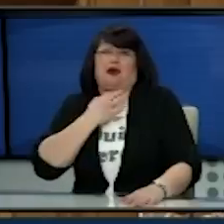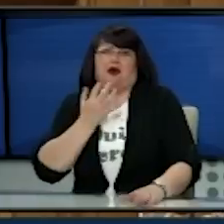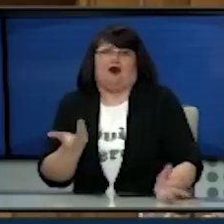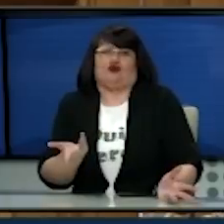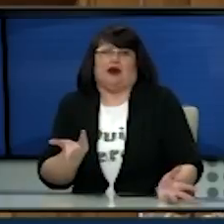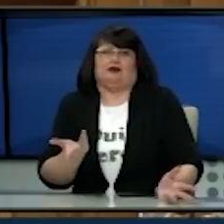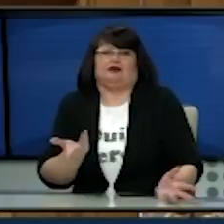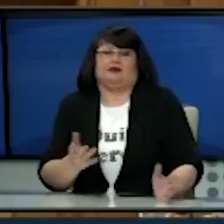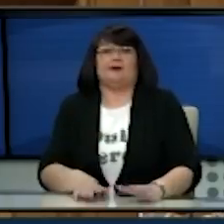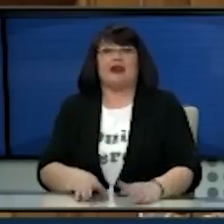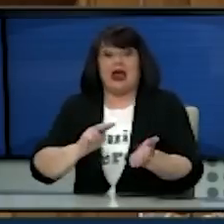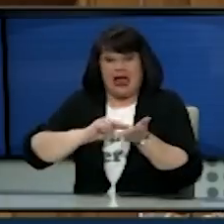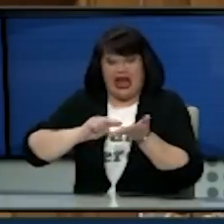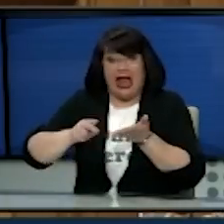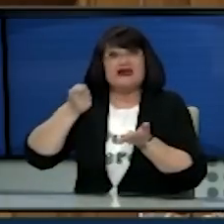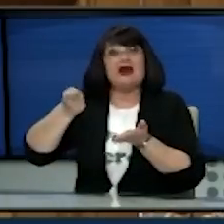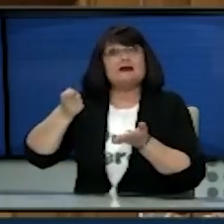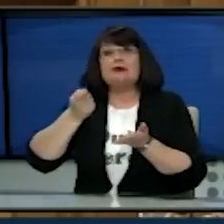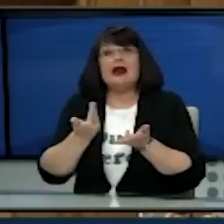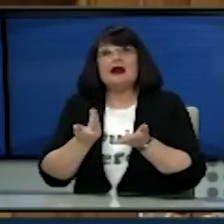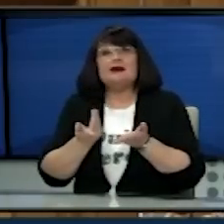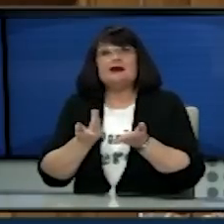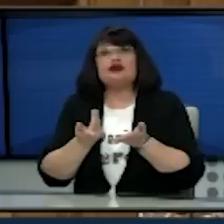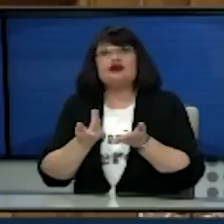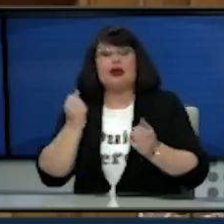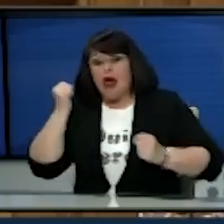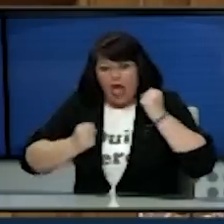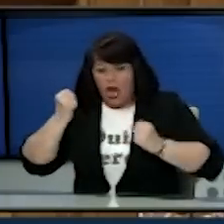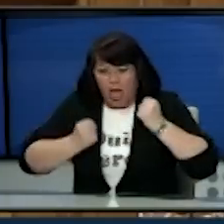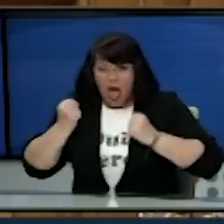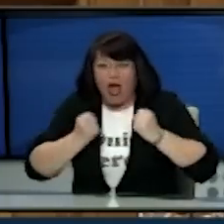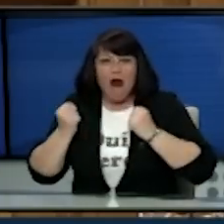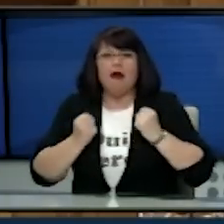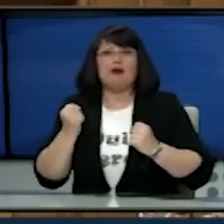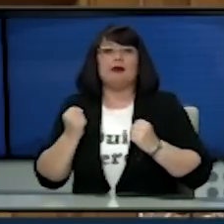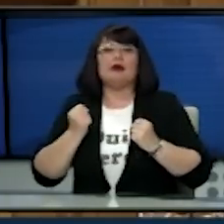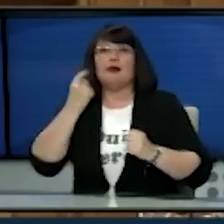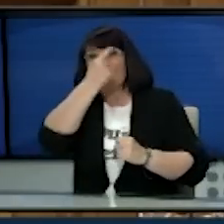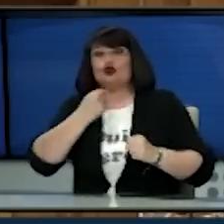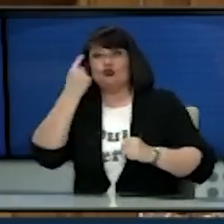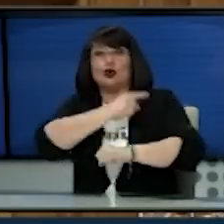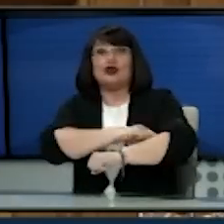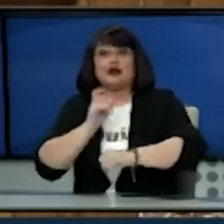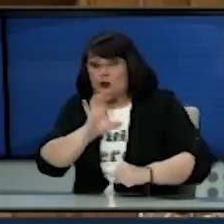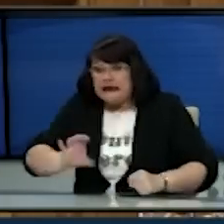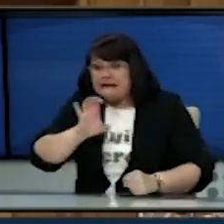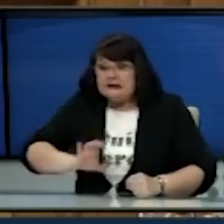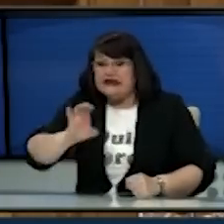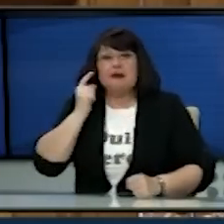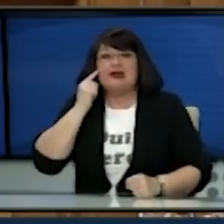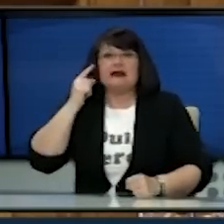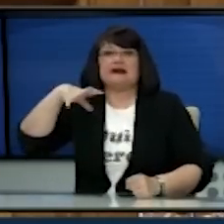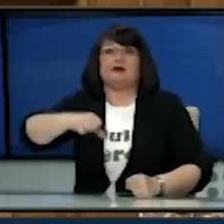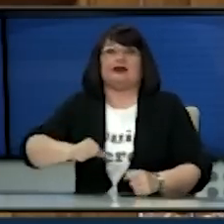ασφαλισμένος θα πρέπει να επιδοθεί σε σαφάρι για να βρει τώρα προσωπικό γιατρό, ώστε να του